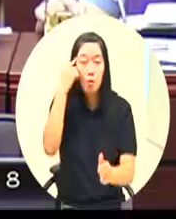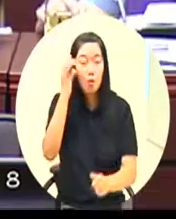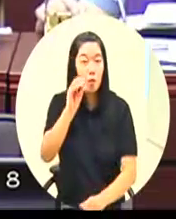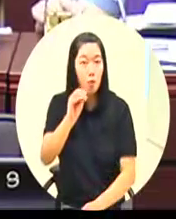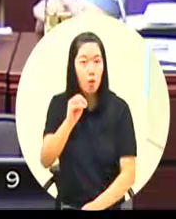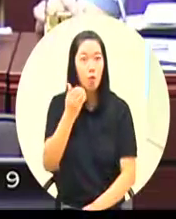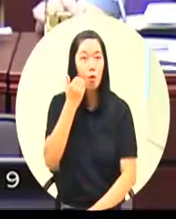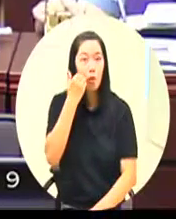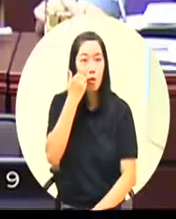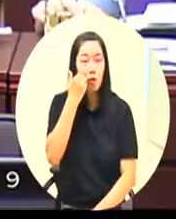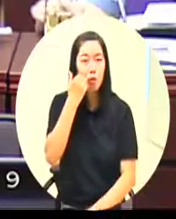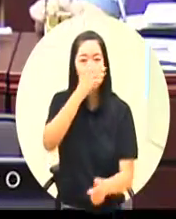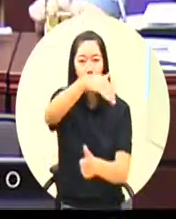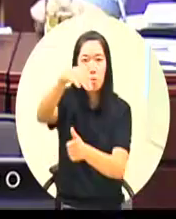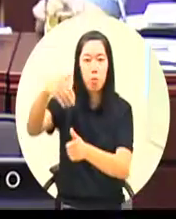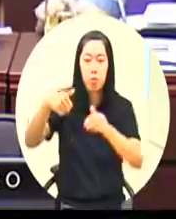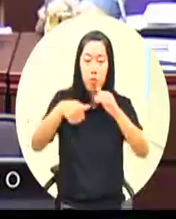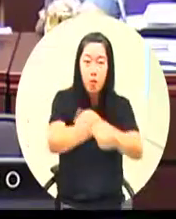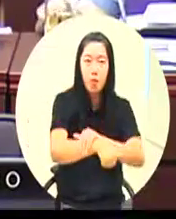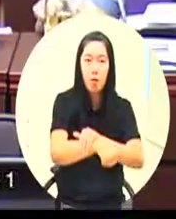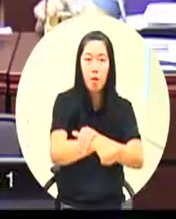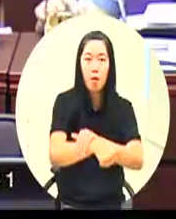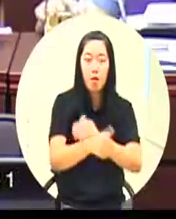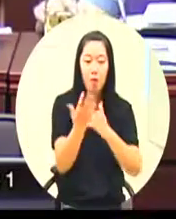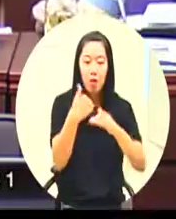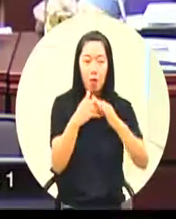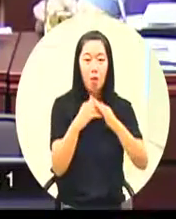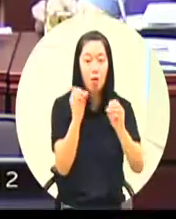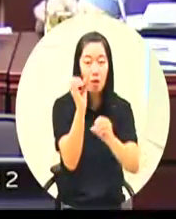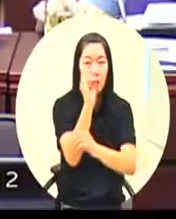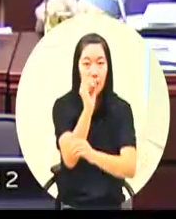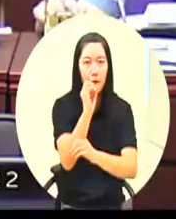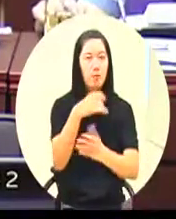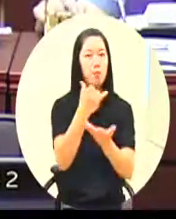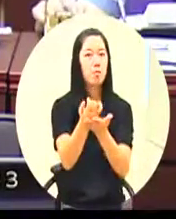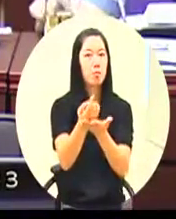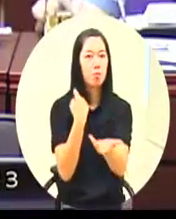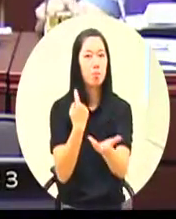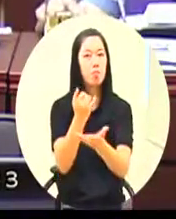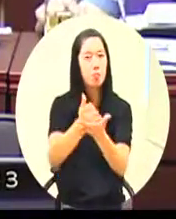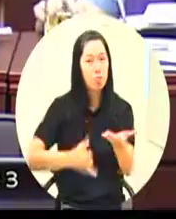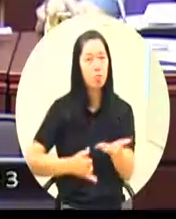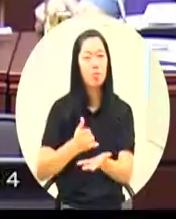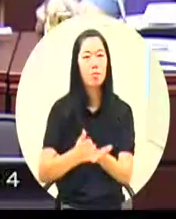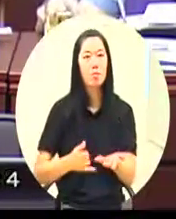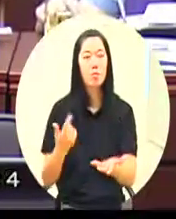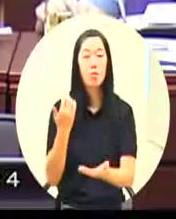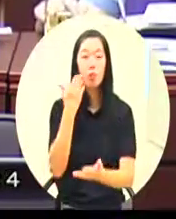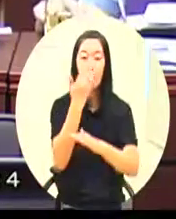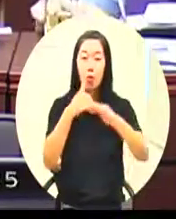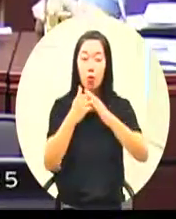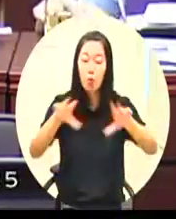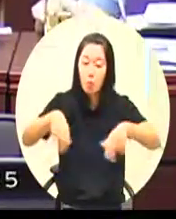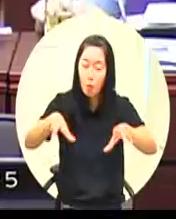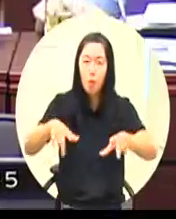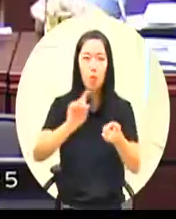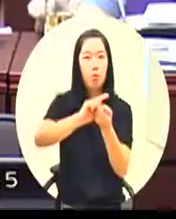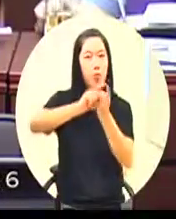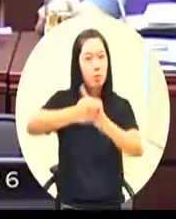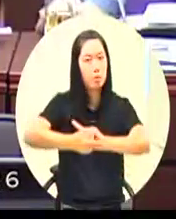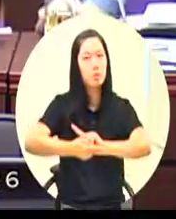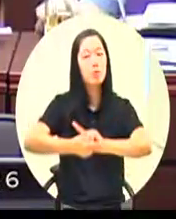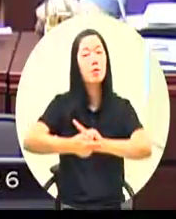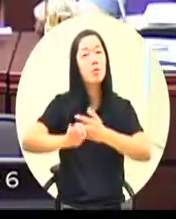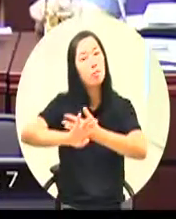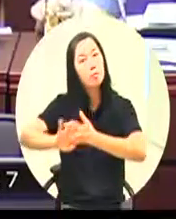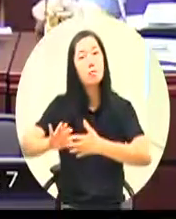的没有学生的时候，他就退场，是很自然的事情。那学校空的这个空间就作为其他的 怎么样的情况之下，我们就要退场？